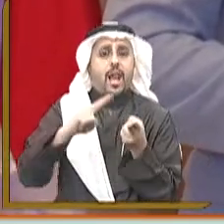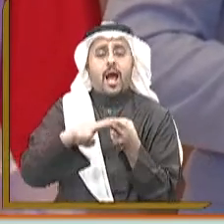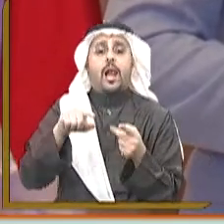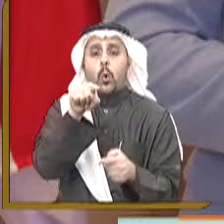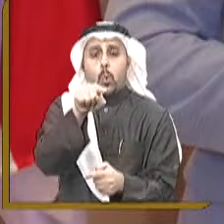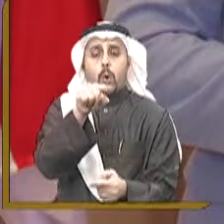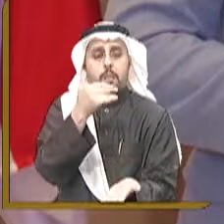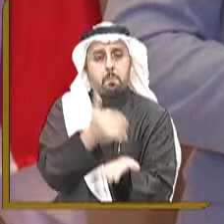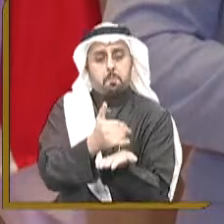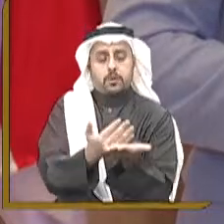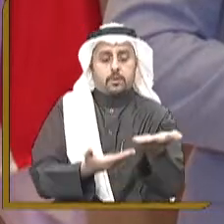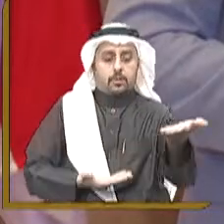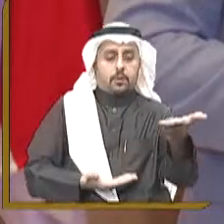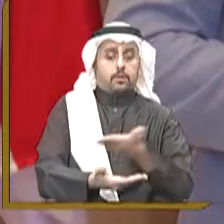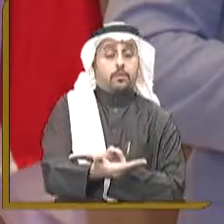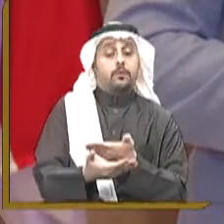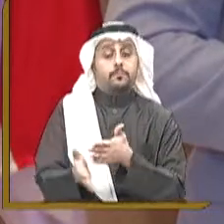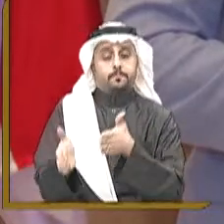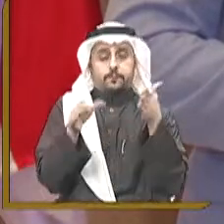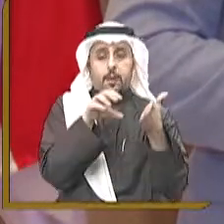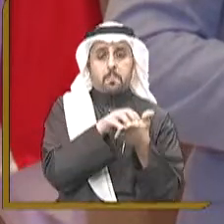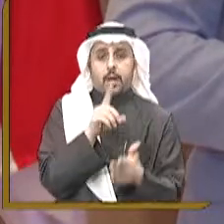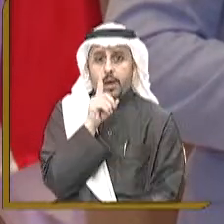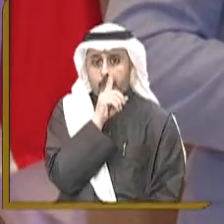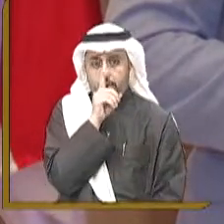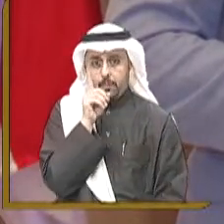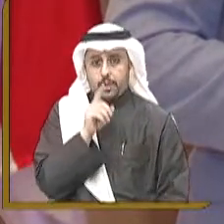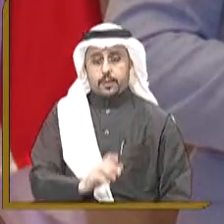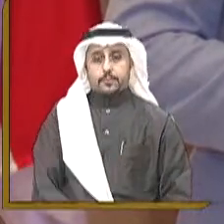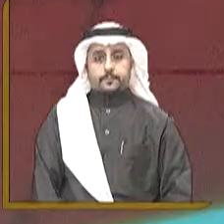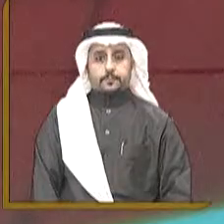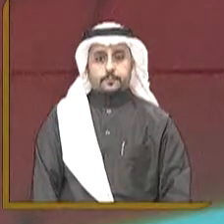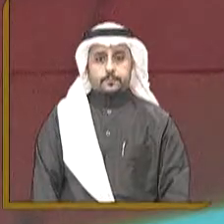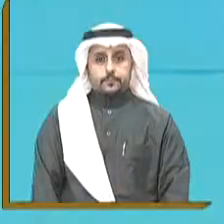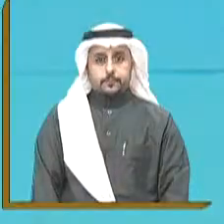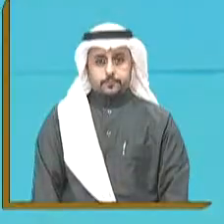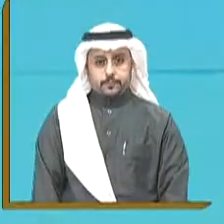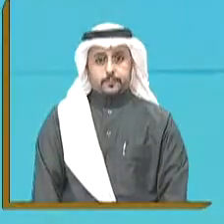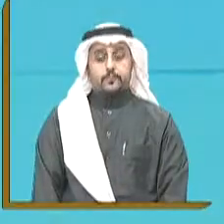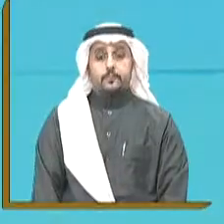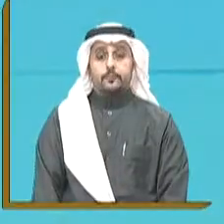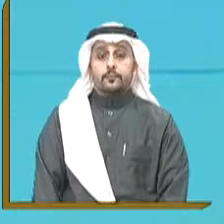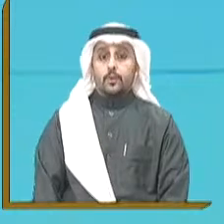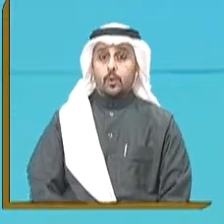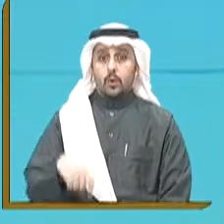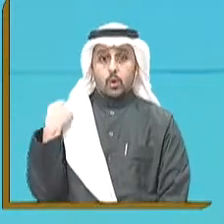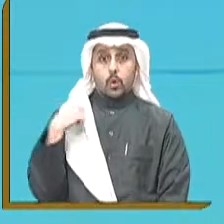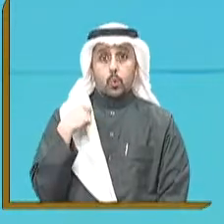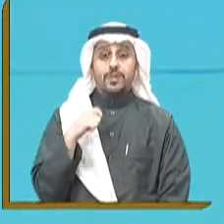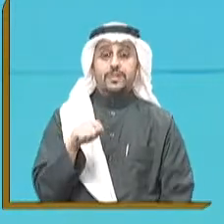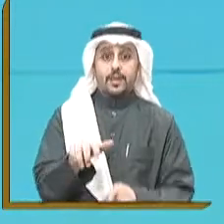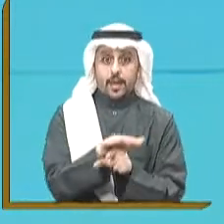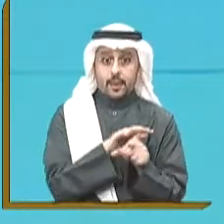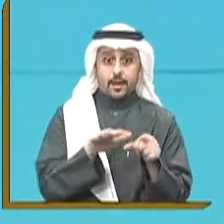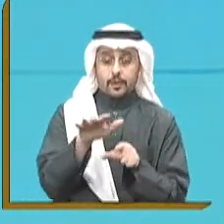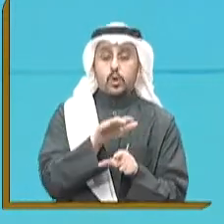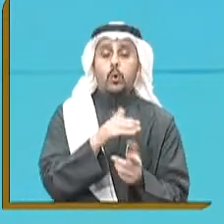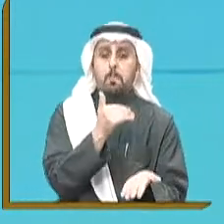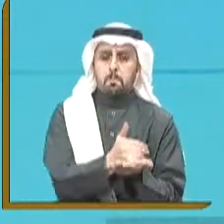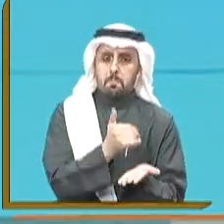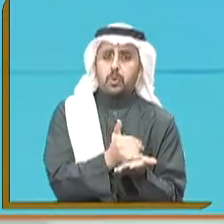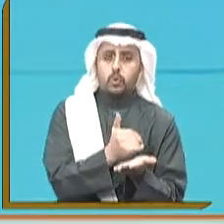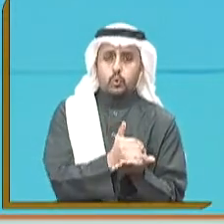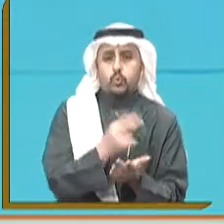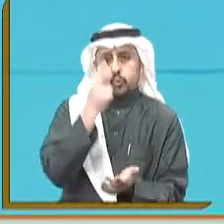والدول الخليجية. عبد اللطيف بخوش، أبو ظبي. استعرض وزير الدولة للشؤون الخارجية عضو مجلس